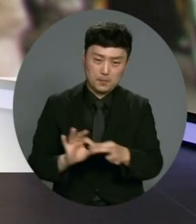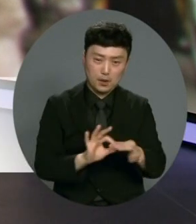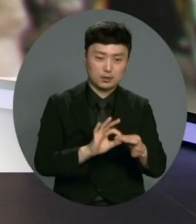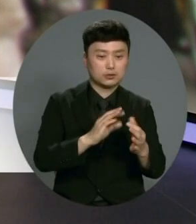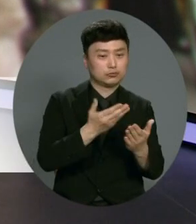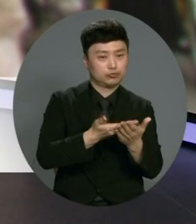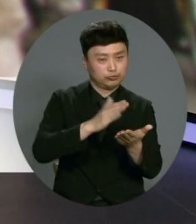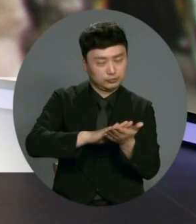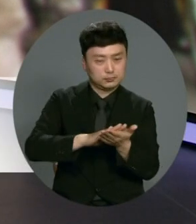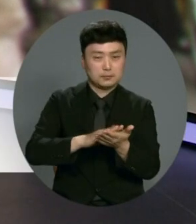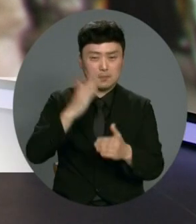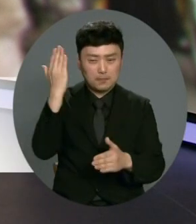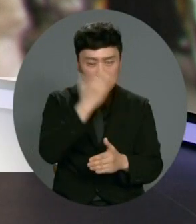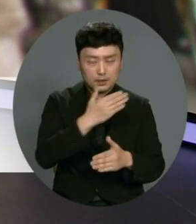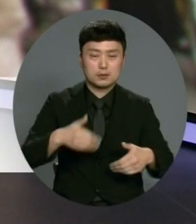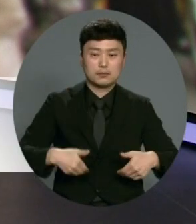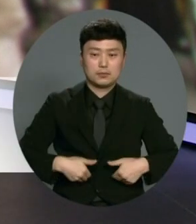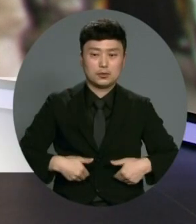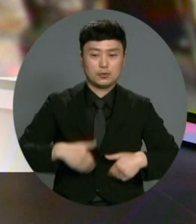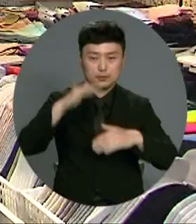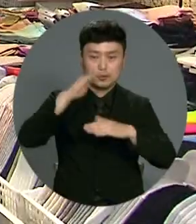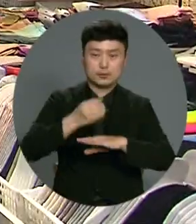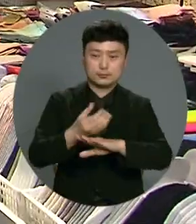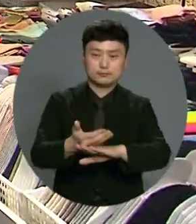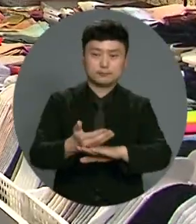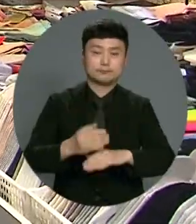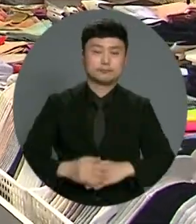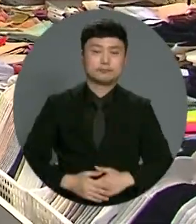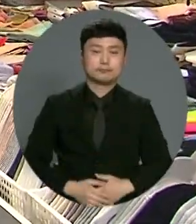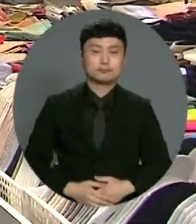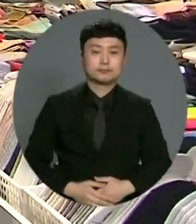보입니다. 김은혜 기자입니다.